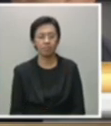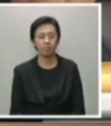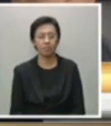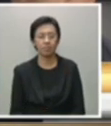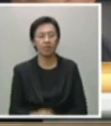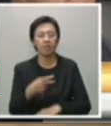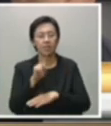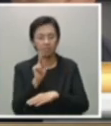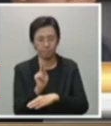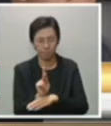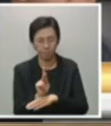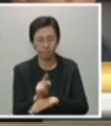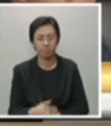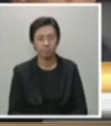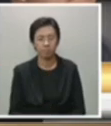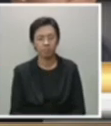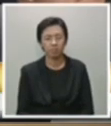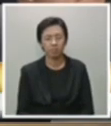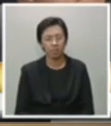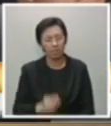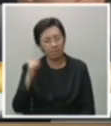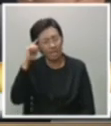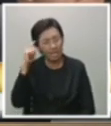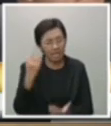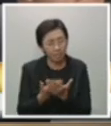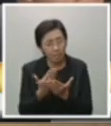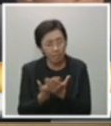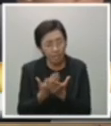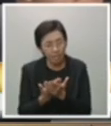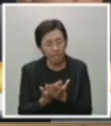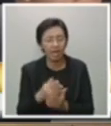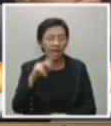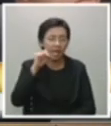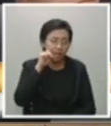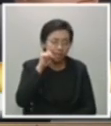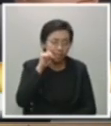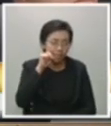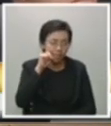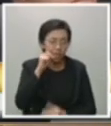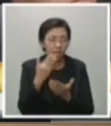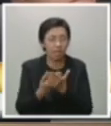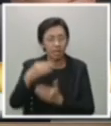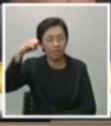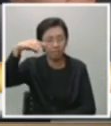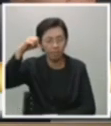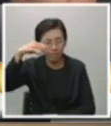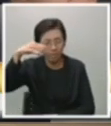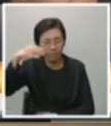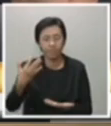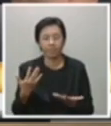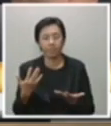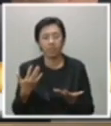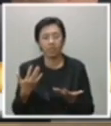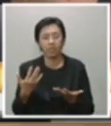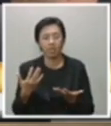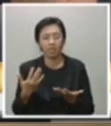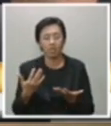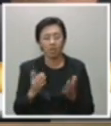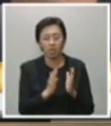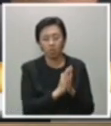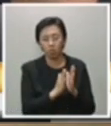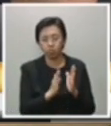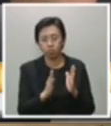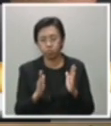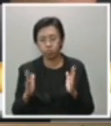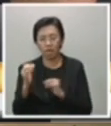ท่านประธานนะถ้าคิดค่าใช้จ่ายค่าน้ำค่าไฟตลอดระยะเวลากว่า